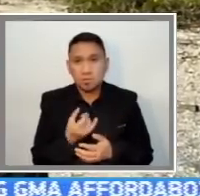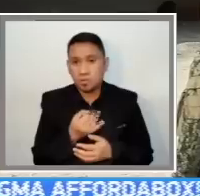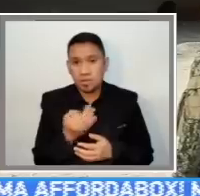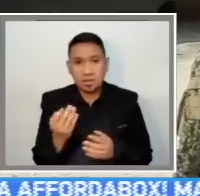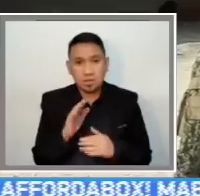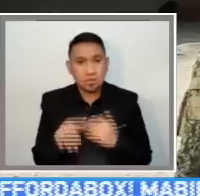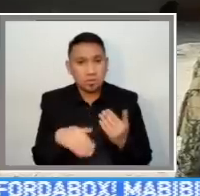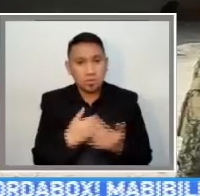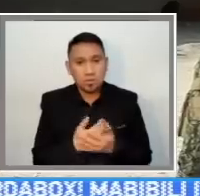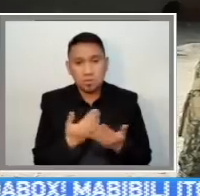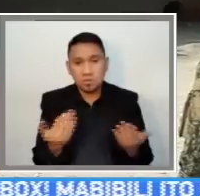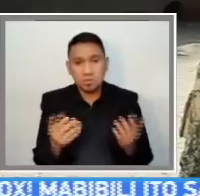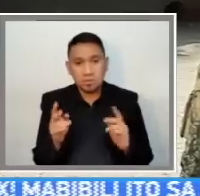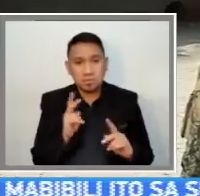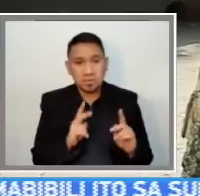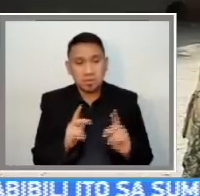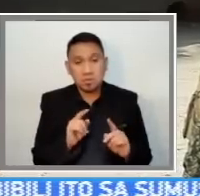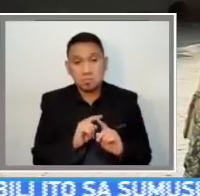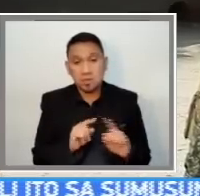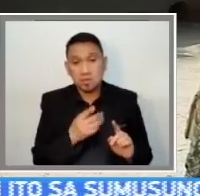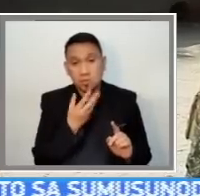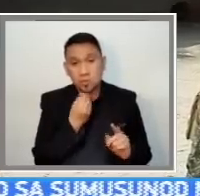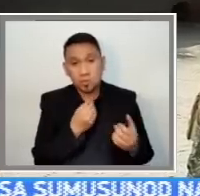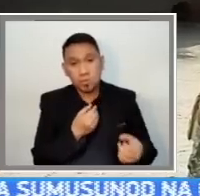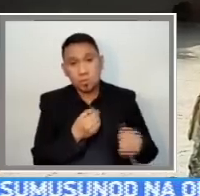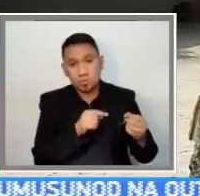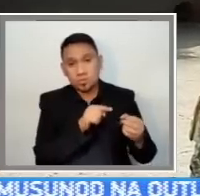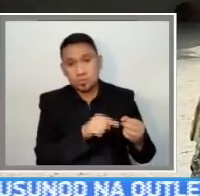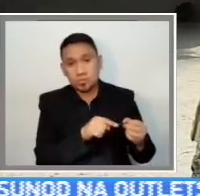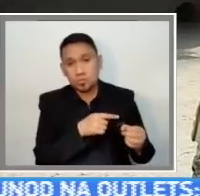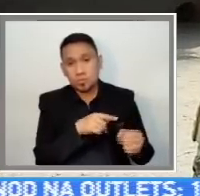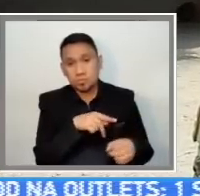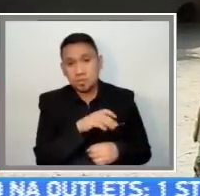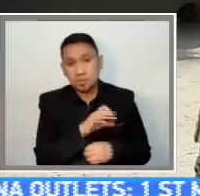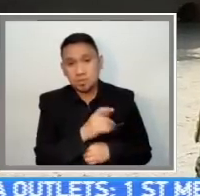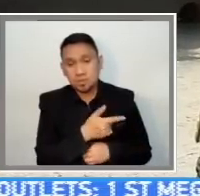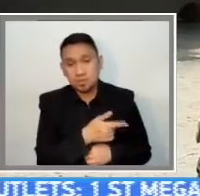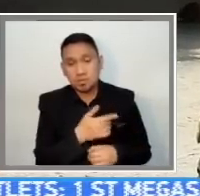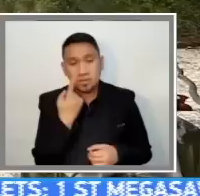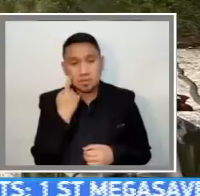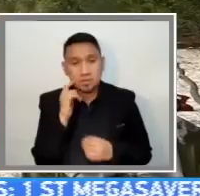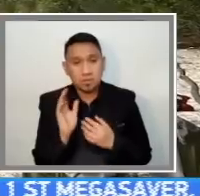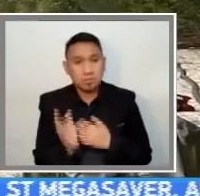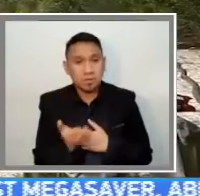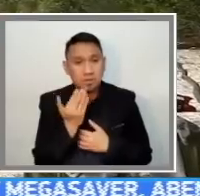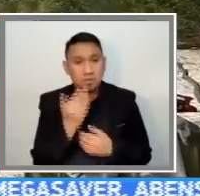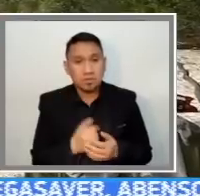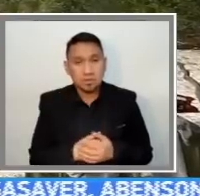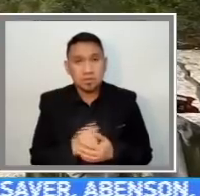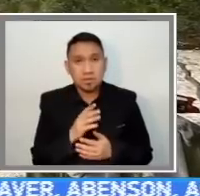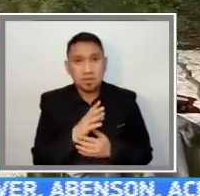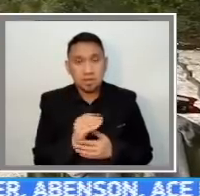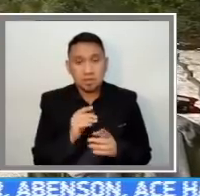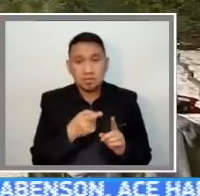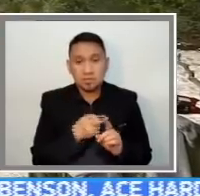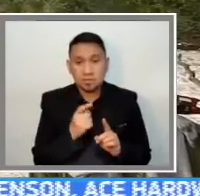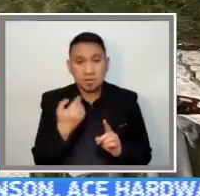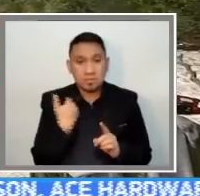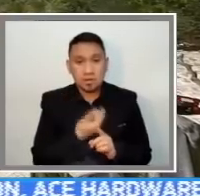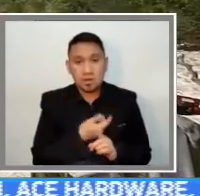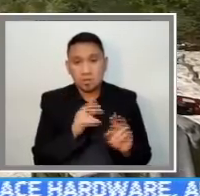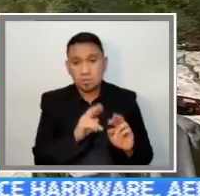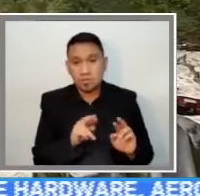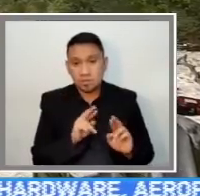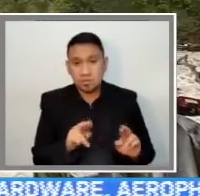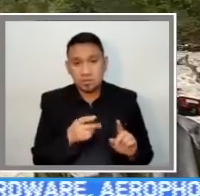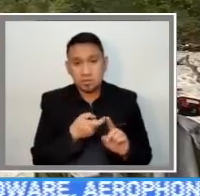po, hawak naman yan ng Coast Guard po at kapatila yung ground commander kaninang umaga. Pero base sa napag-alaman po natin, base sa report